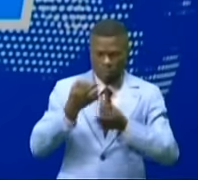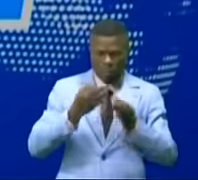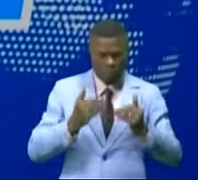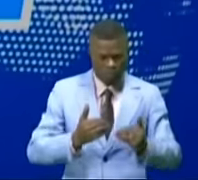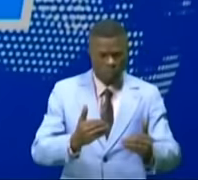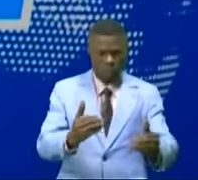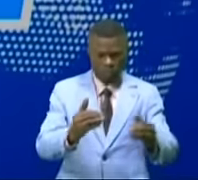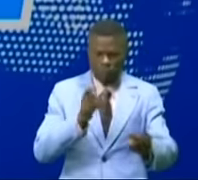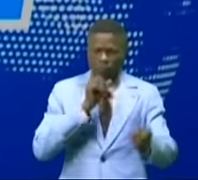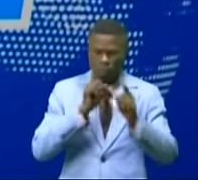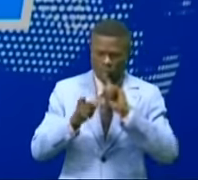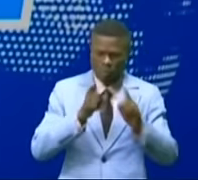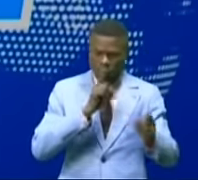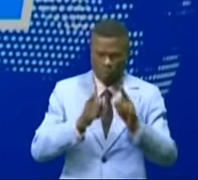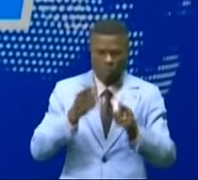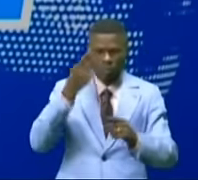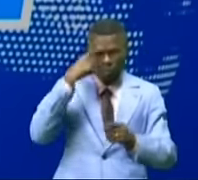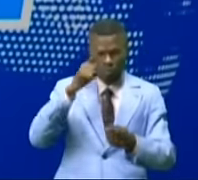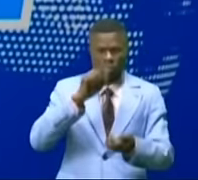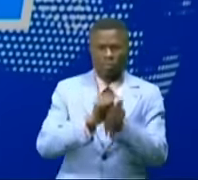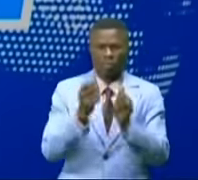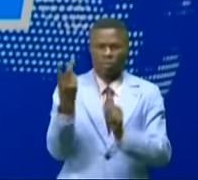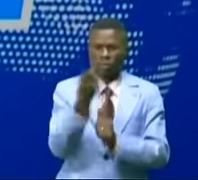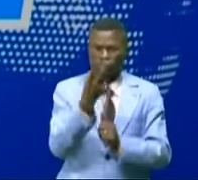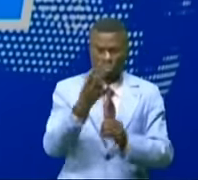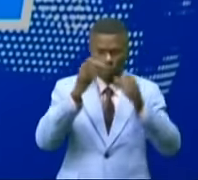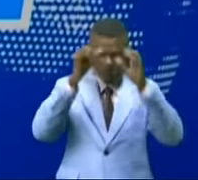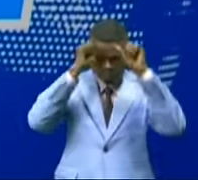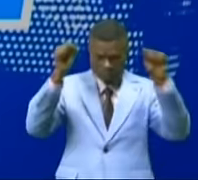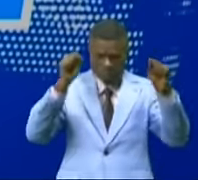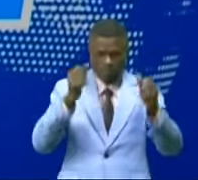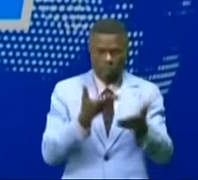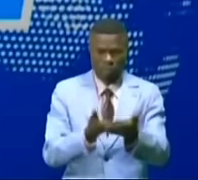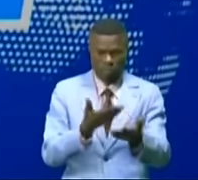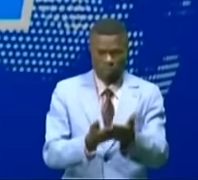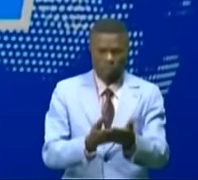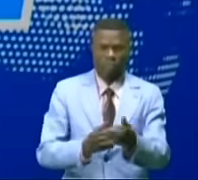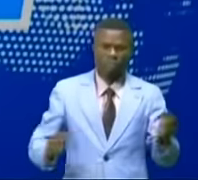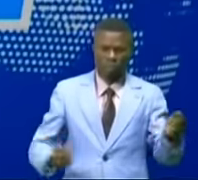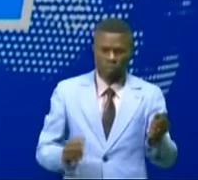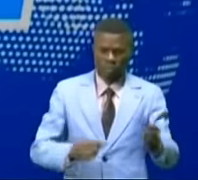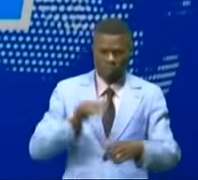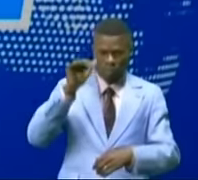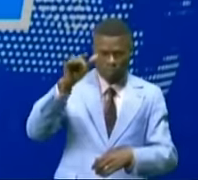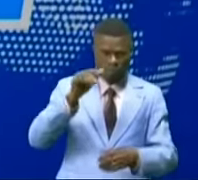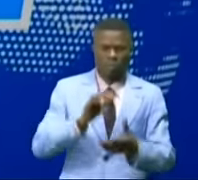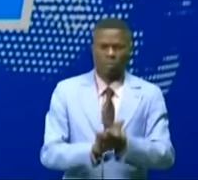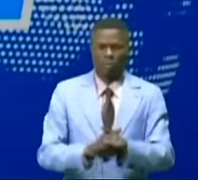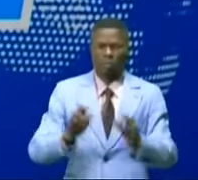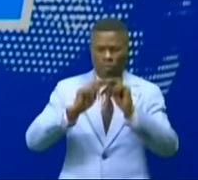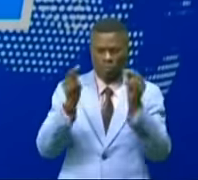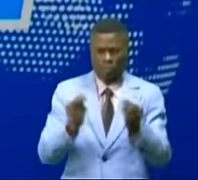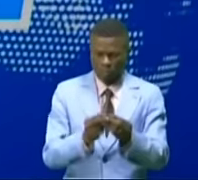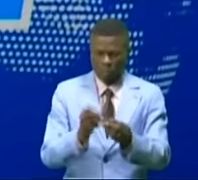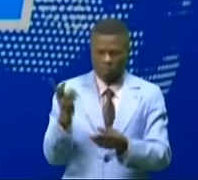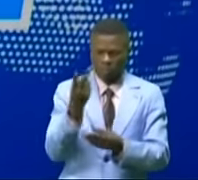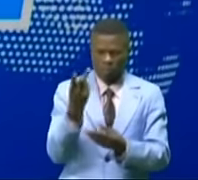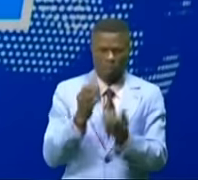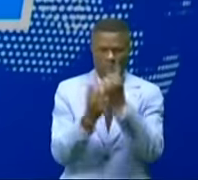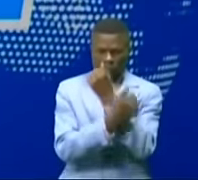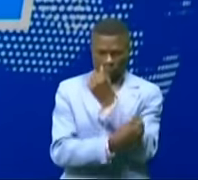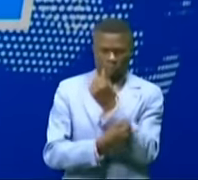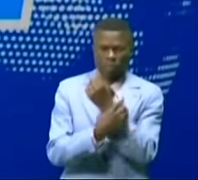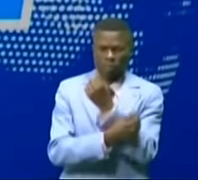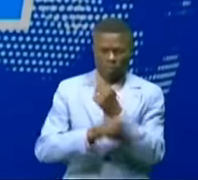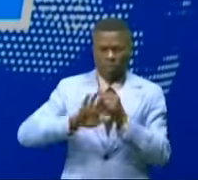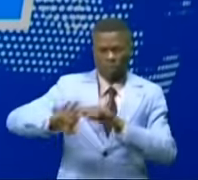poursuivre la médiation auprès de chacun des protagonistes à Luanda, toujours dans un format bilatéral